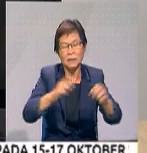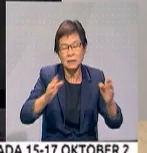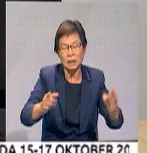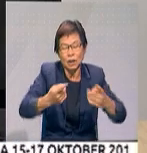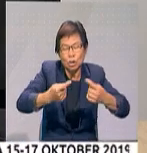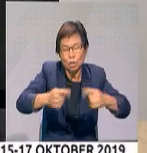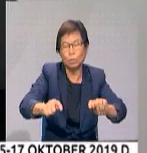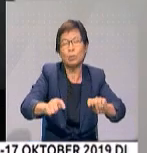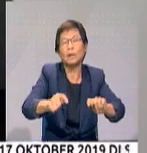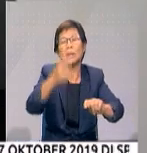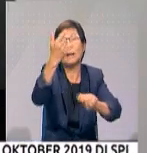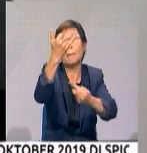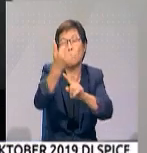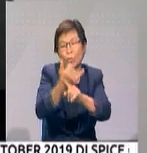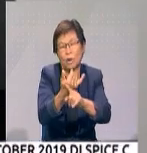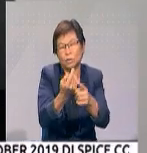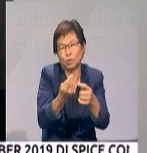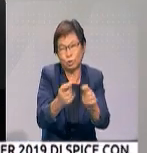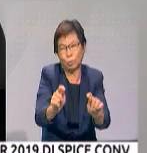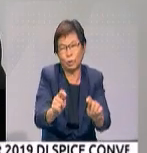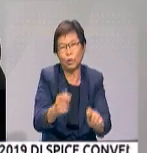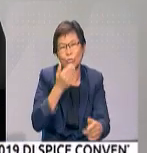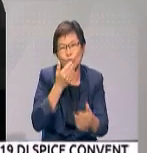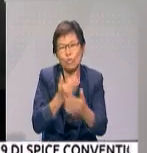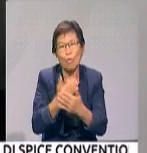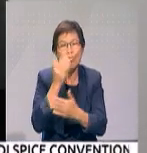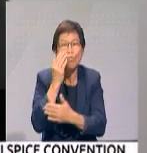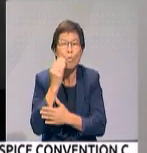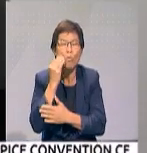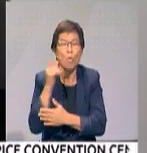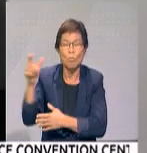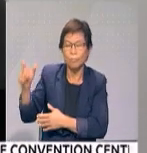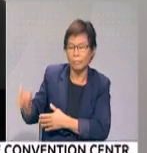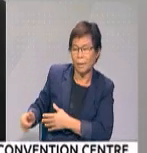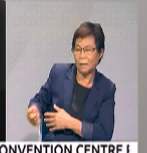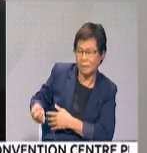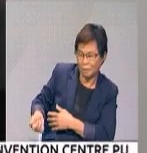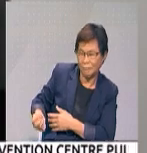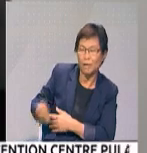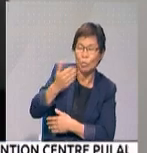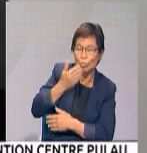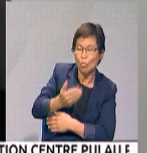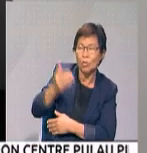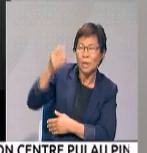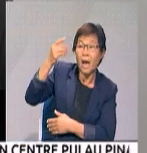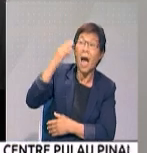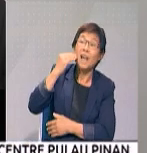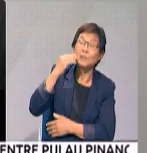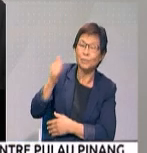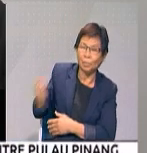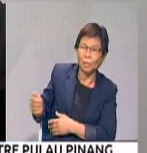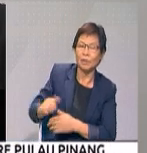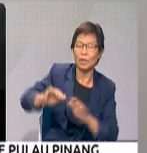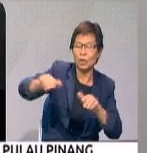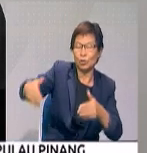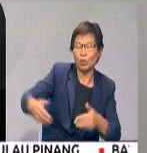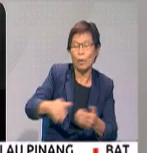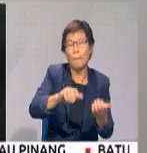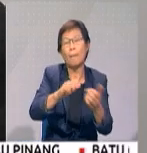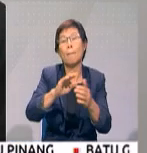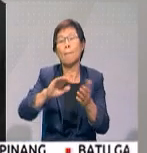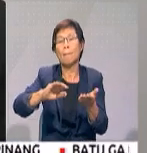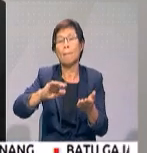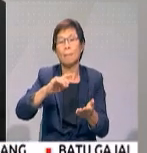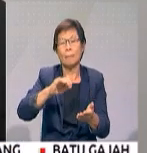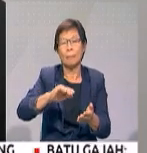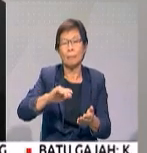percubaan selama 6 bulan. A good experience gentleman here and was introduced by MSN. So we want